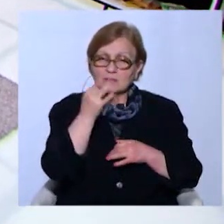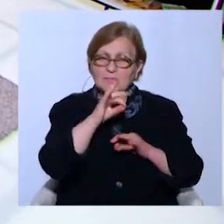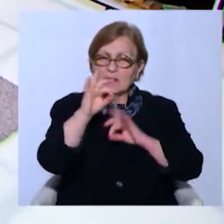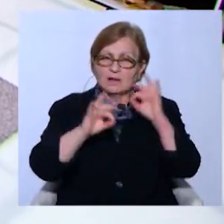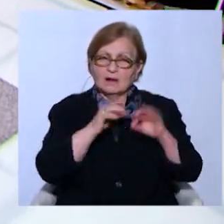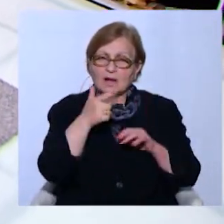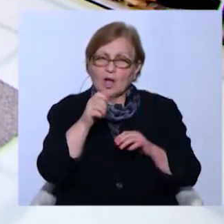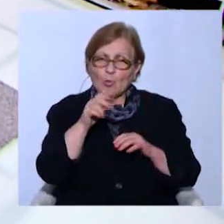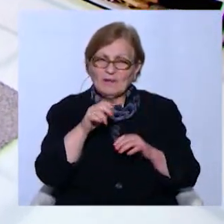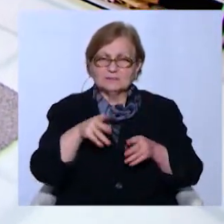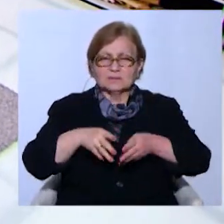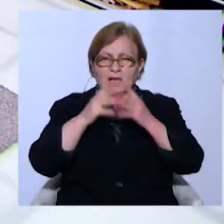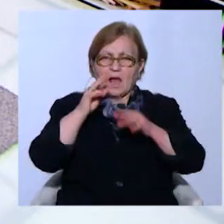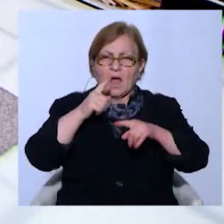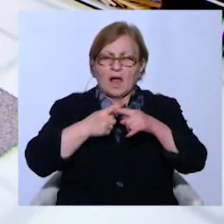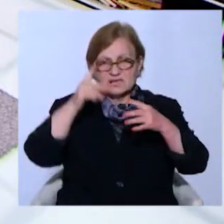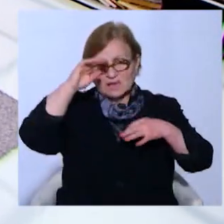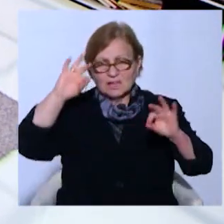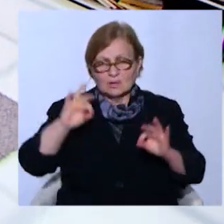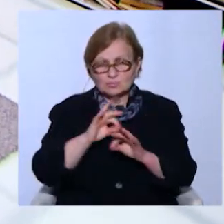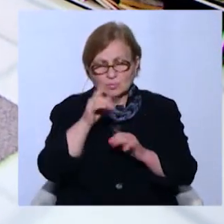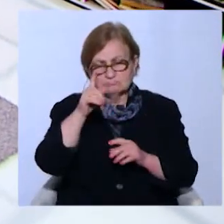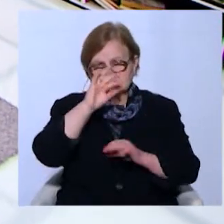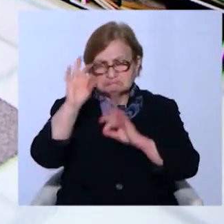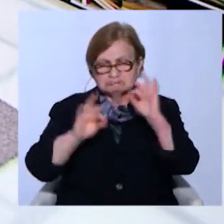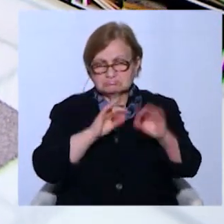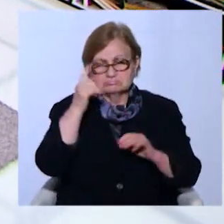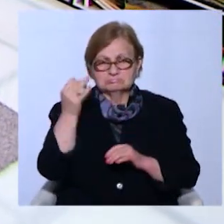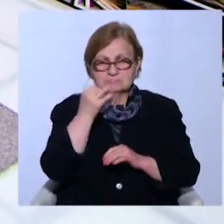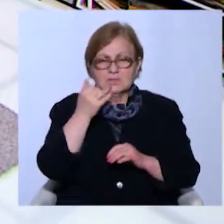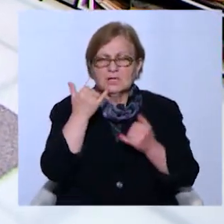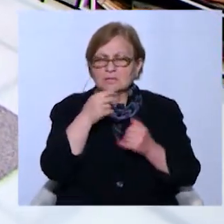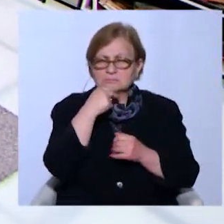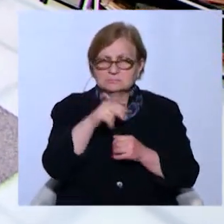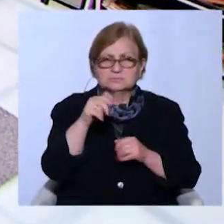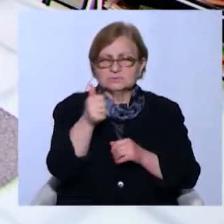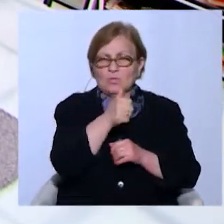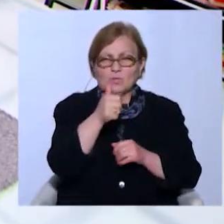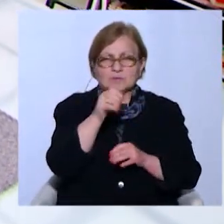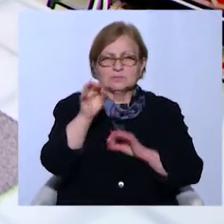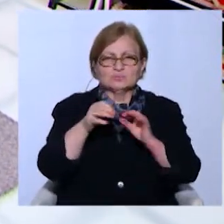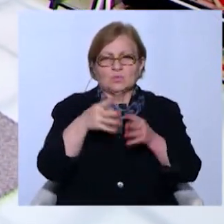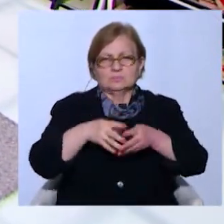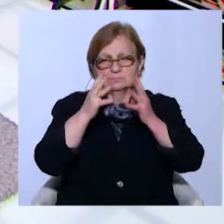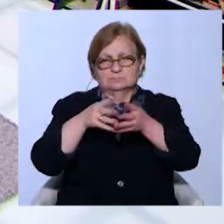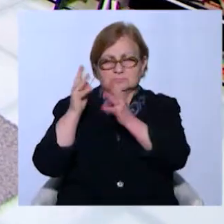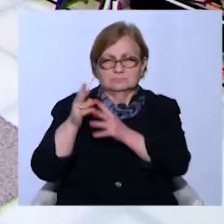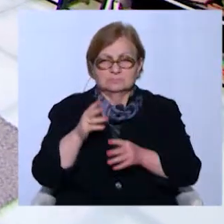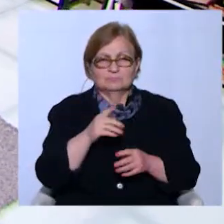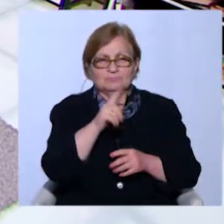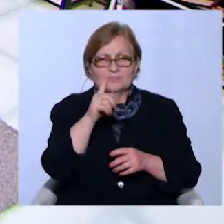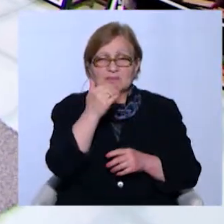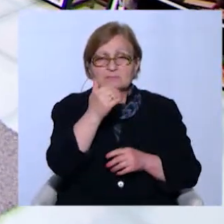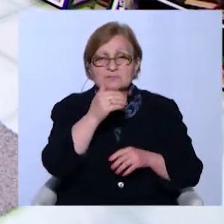გეომეტრიით და არქიტექტორით, რომ ყველაზე კარგი და წარმატებული დიზაინერი, არქიტექტორი და დიზაინერი გახდა. აქ არის წარმოდგენილი ზაჰა